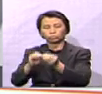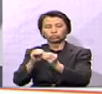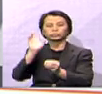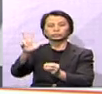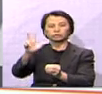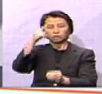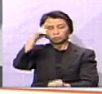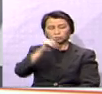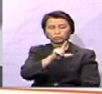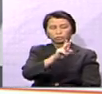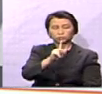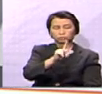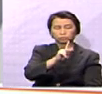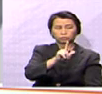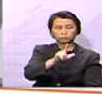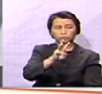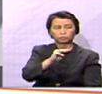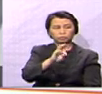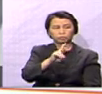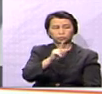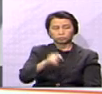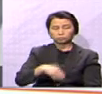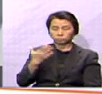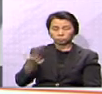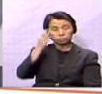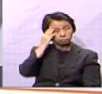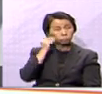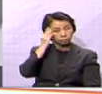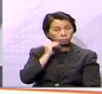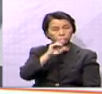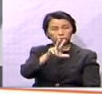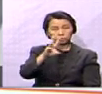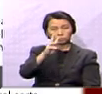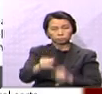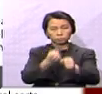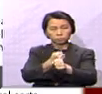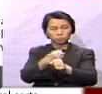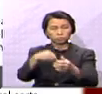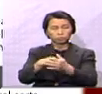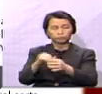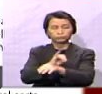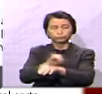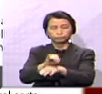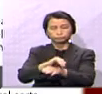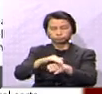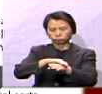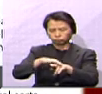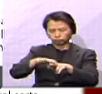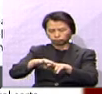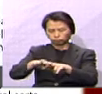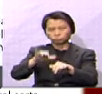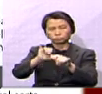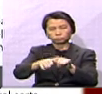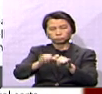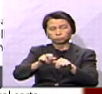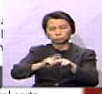MRT Lembah Klang KVMRT. Beliau berpengalaman selama 36 tahun dalam industri rel meliputi kejuruteraan